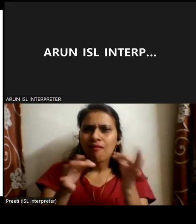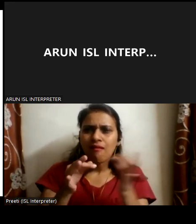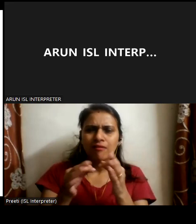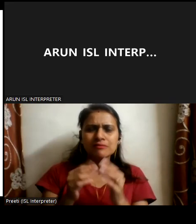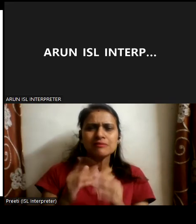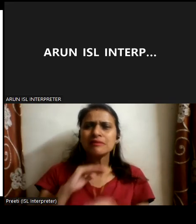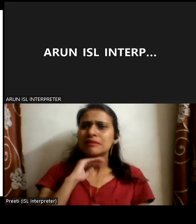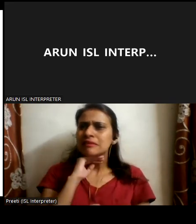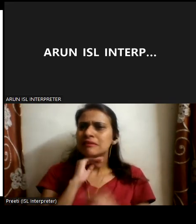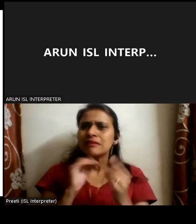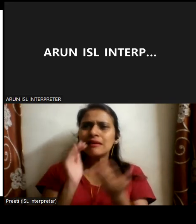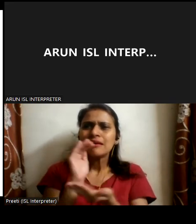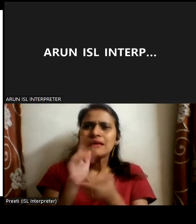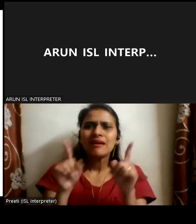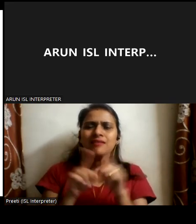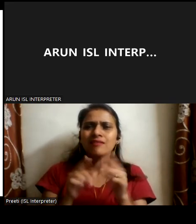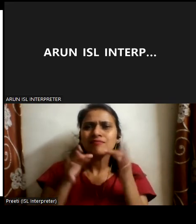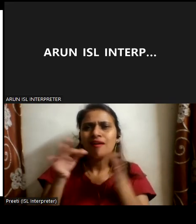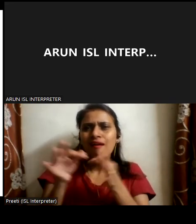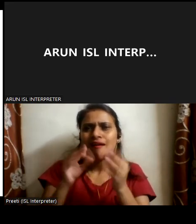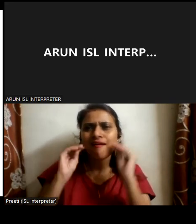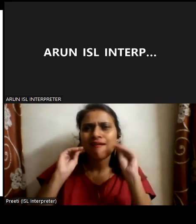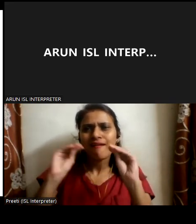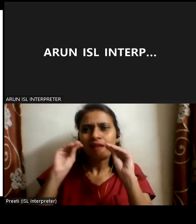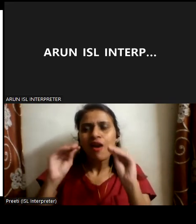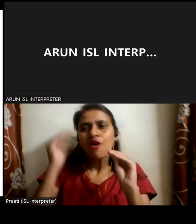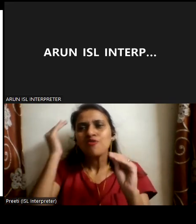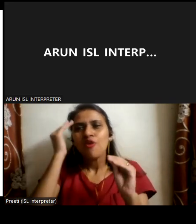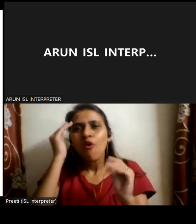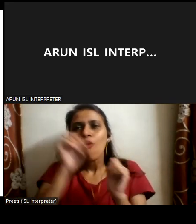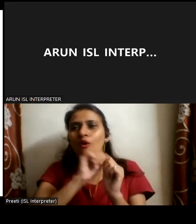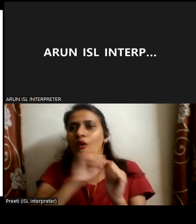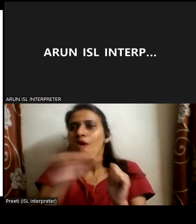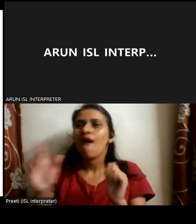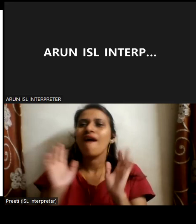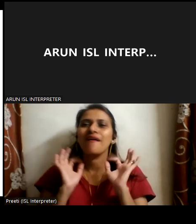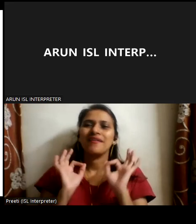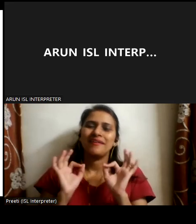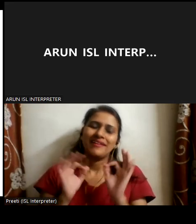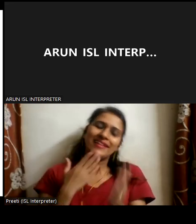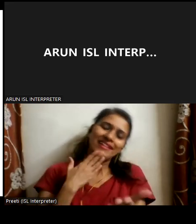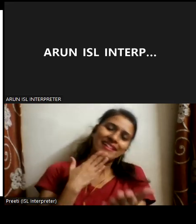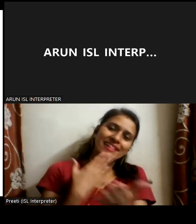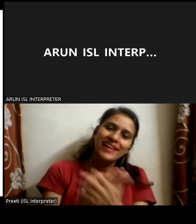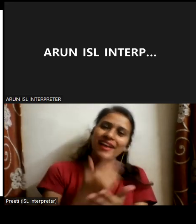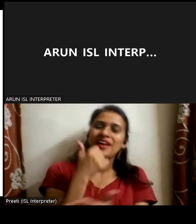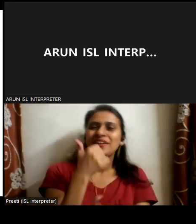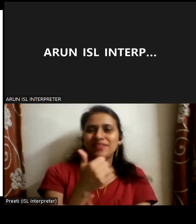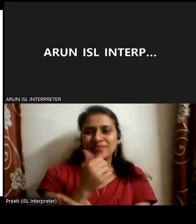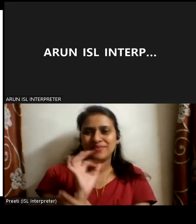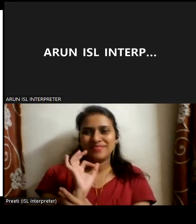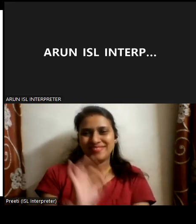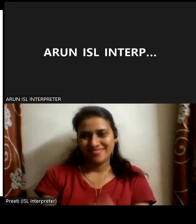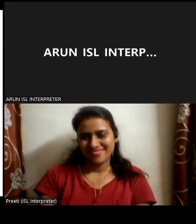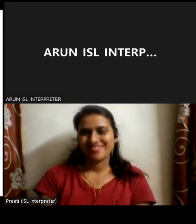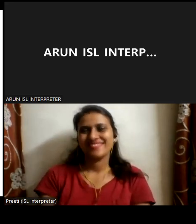it was very very much you can say कि familiar to each and every student sir. मैं आभारी हूँ आपके इस